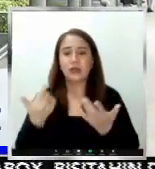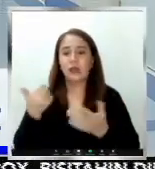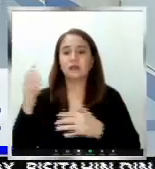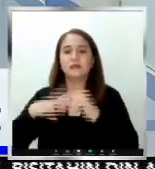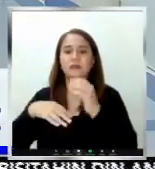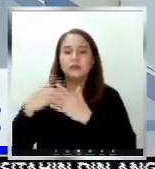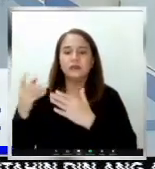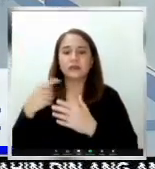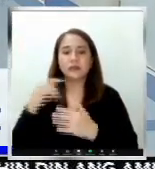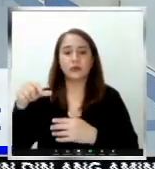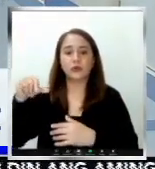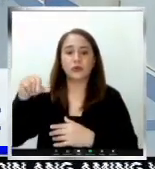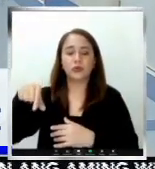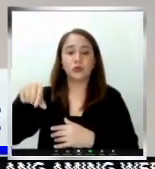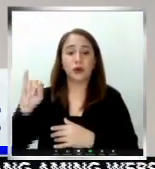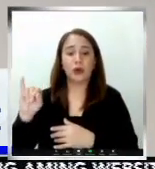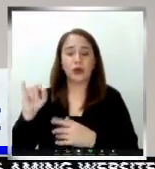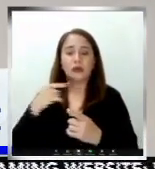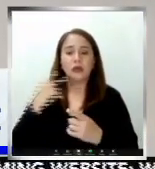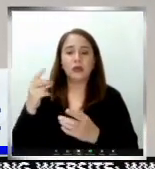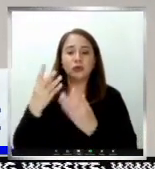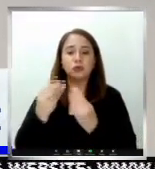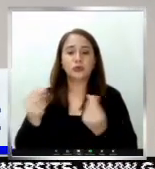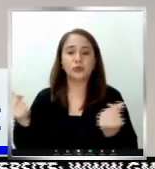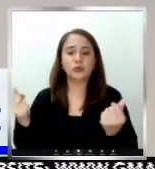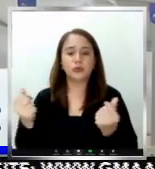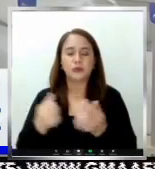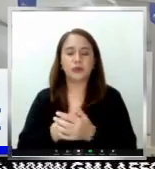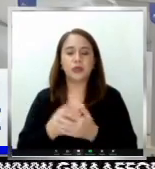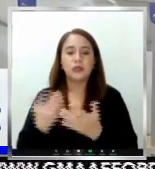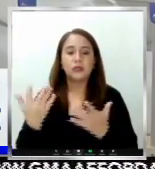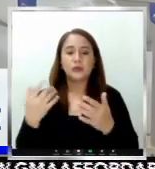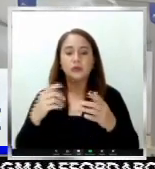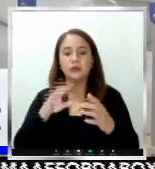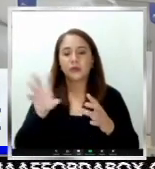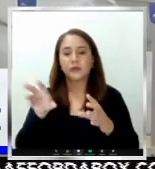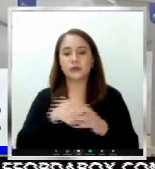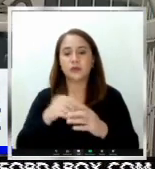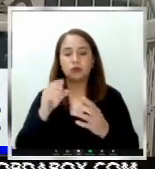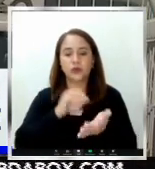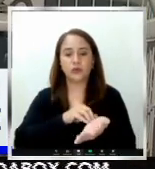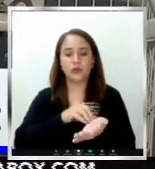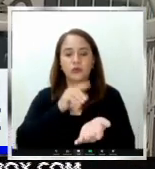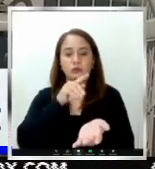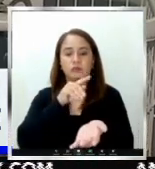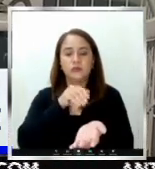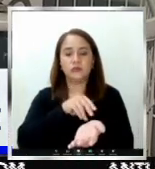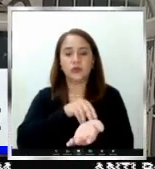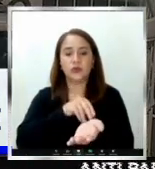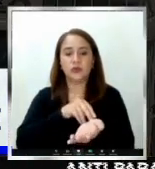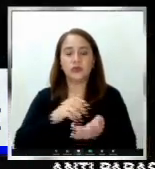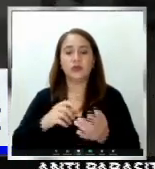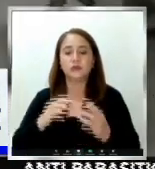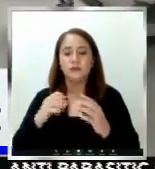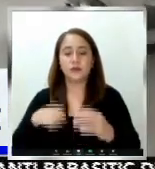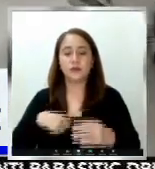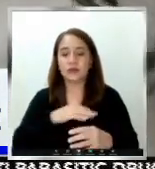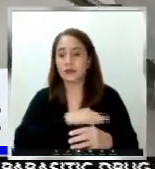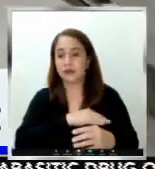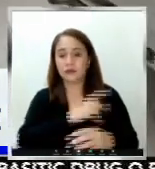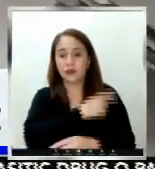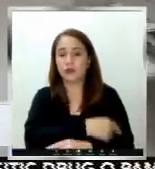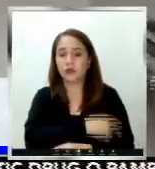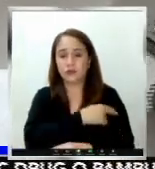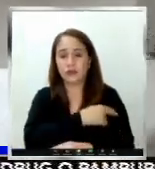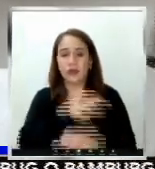QI ang solusyon daw sa problemang ito. Pumasok na ang mga doktor, nurse at mga housekeeping staff sa offsite modular hospital. Ang